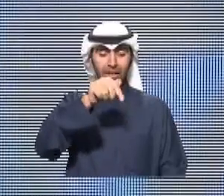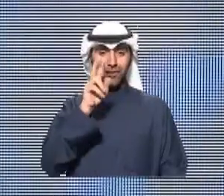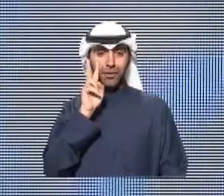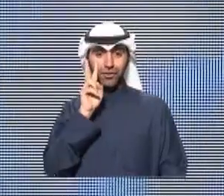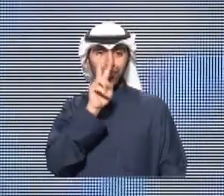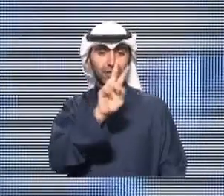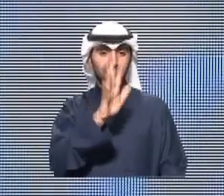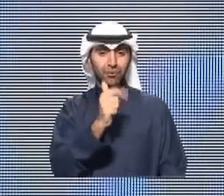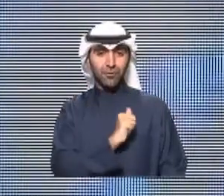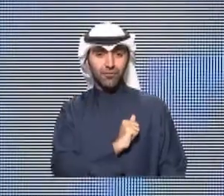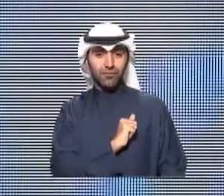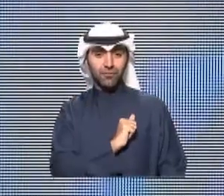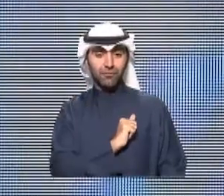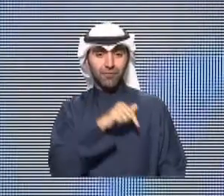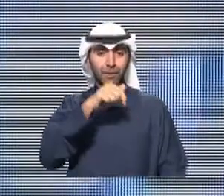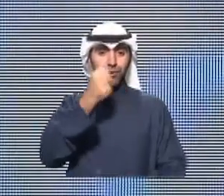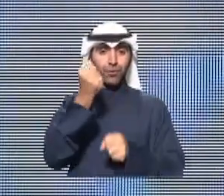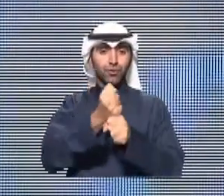في هذه الرسمة الجهود الدولية